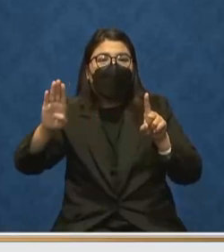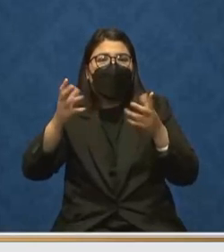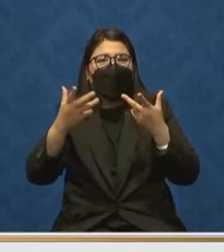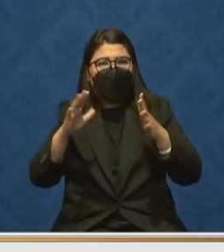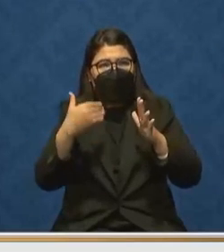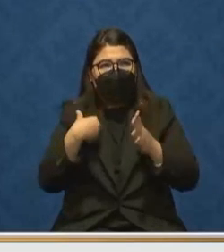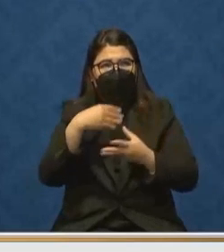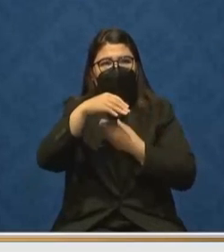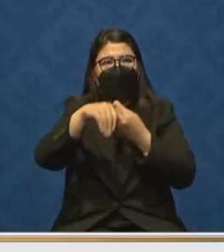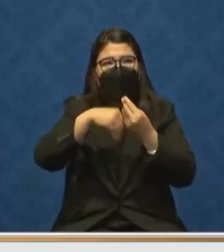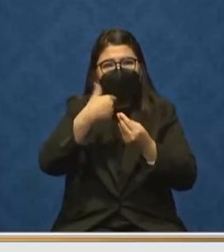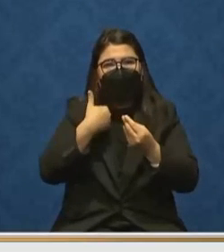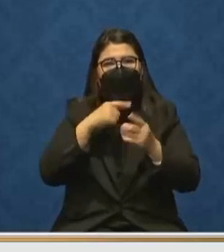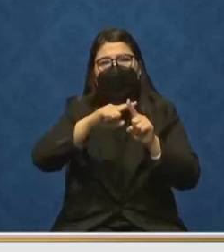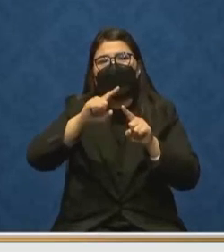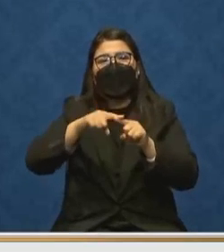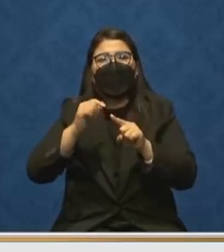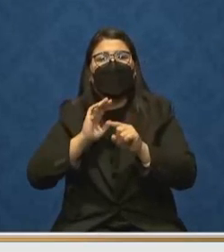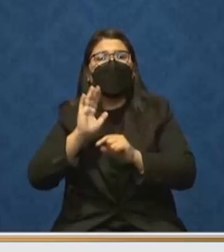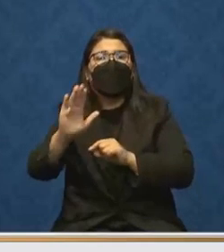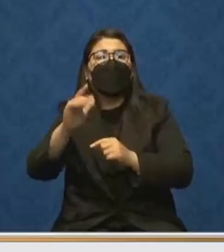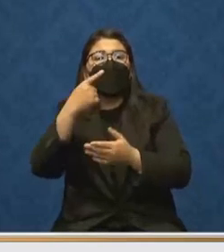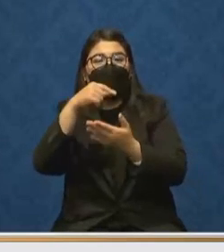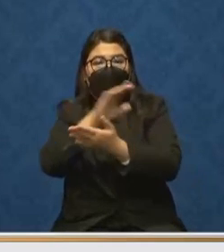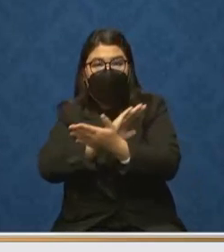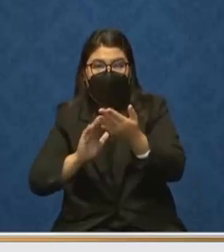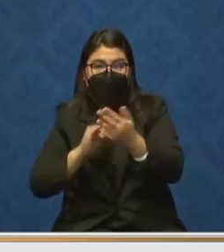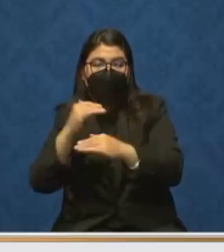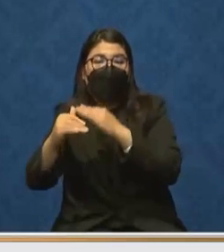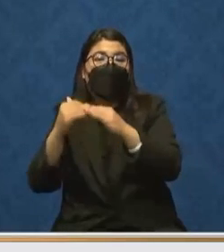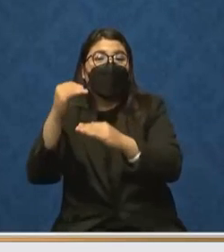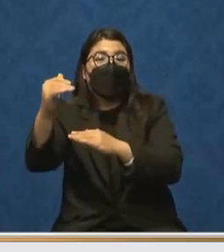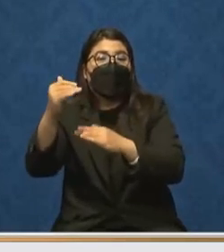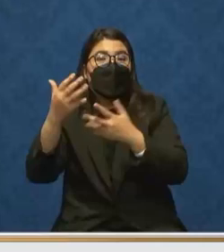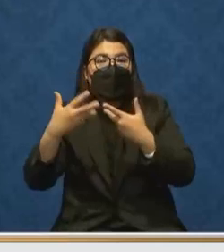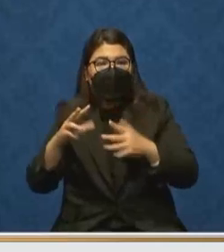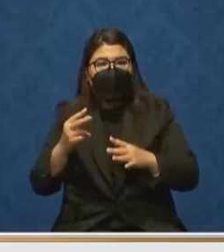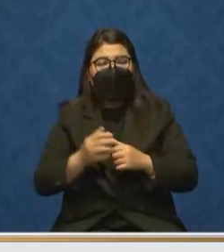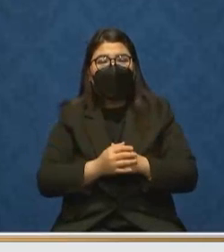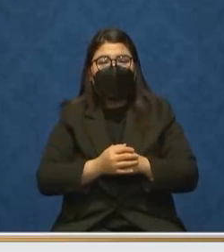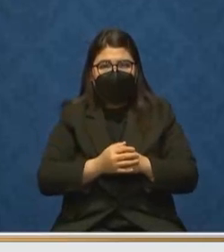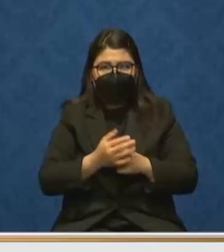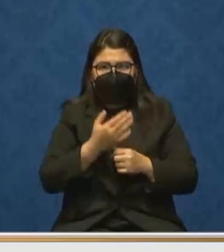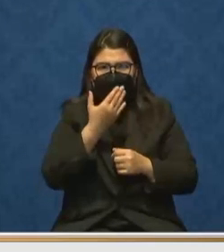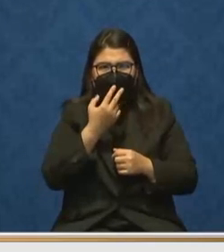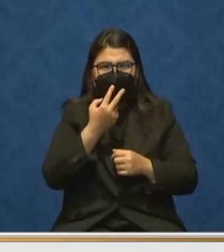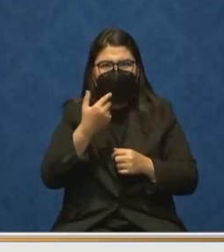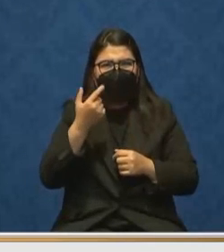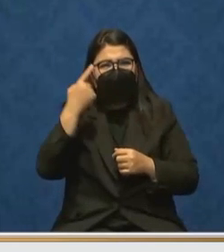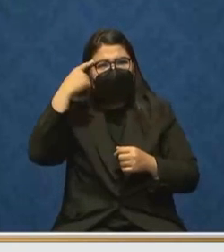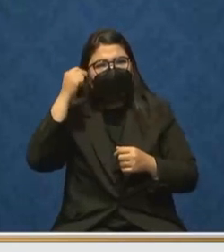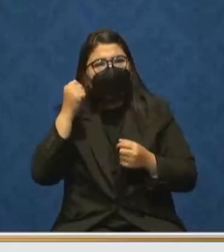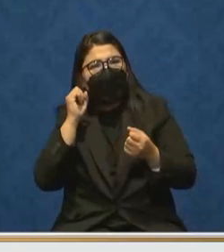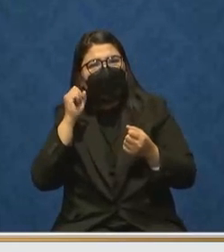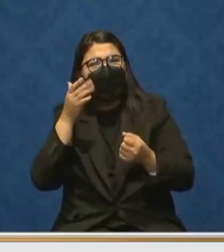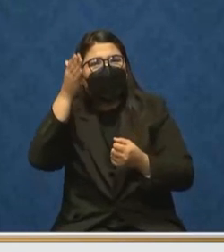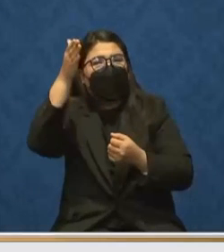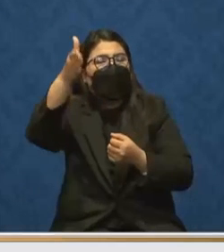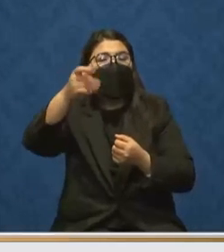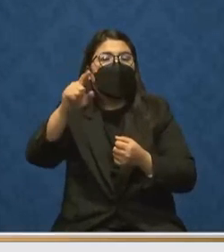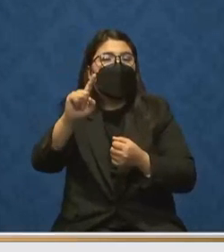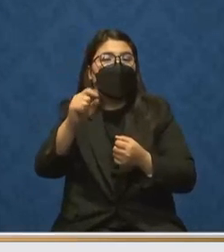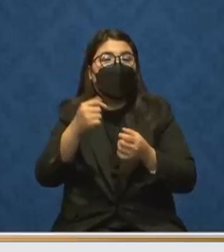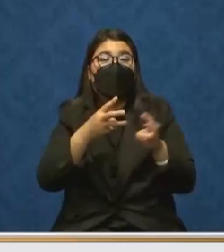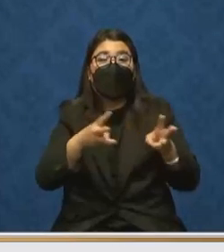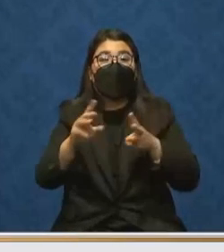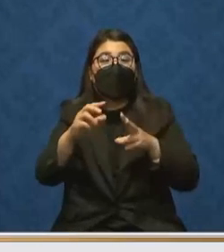จริญเติบโตอย่างยั่งยืนพร้อมรองรับการเปลี่ยนแปลงและความท้าทายใหม่ๆที่อาจจะเกิดขึ้นในอนาคตด้วยการวิจัยและพัฒนา